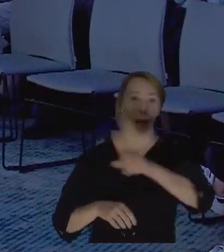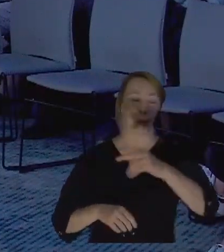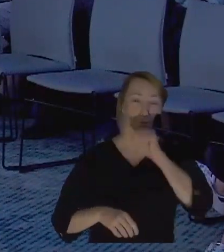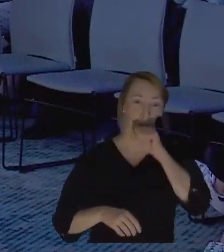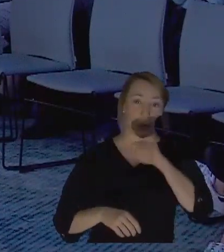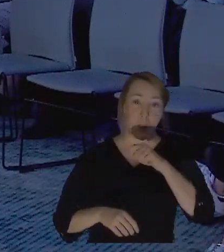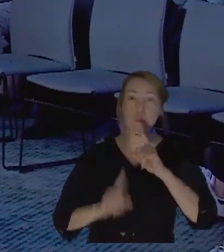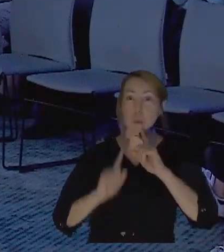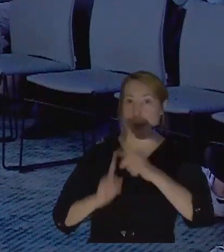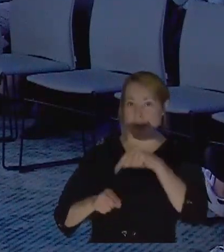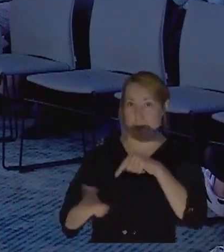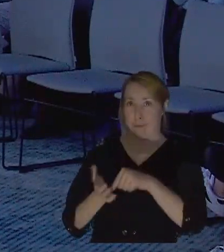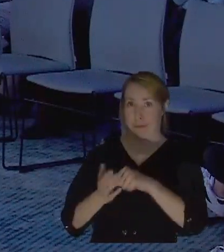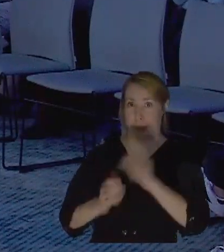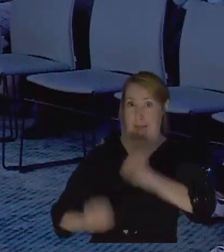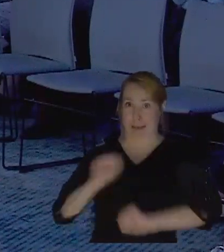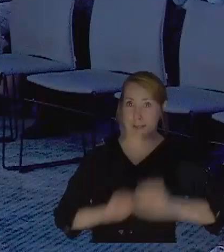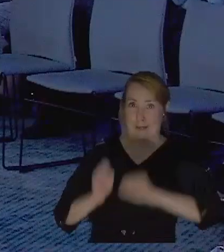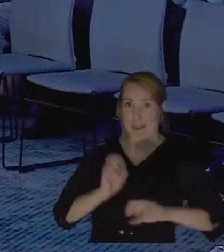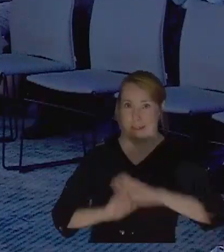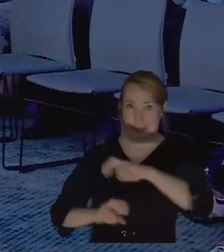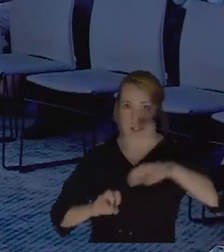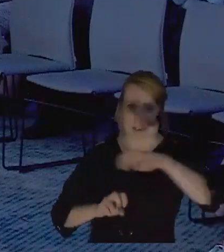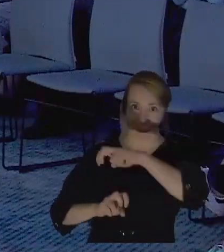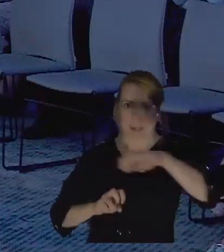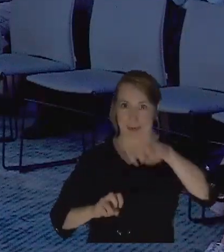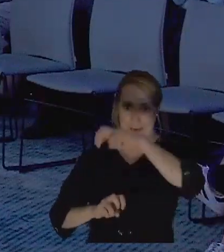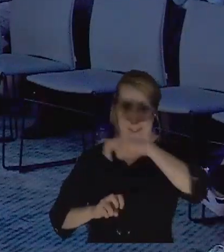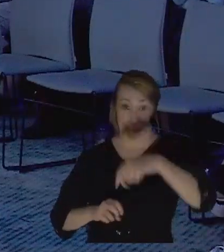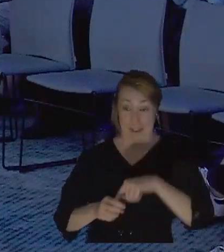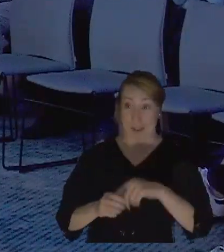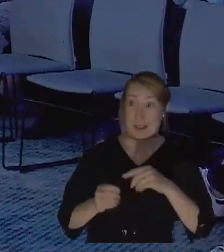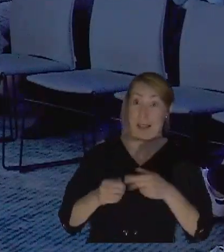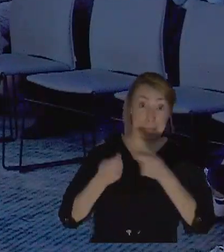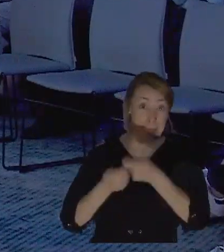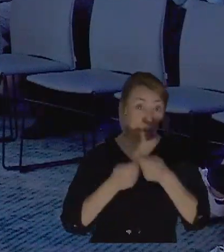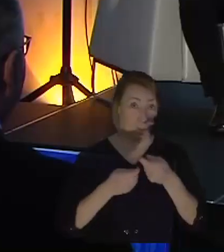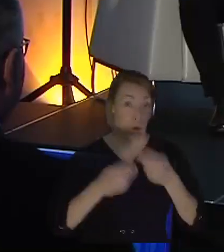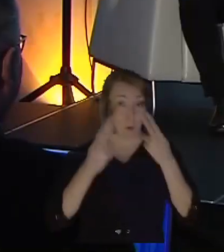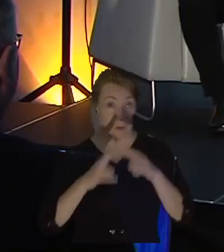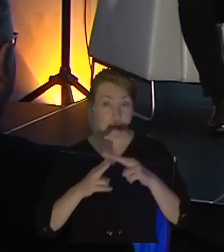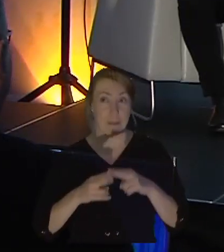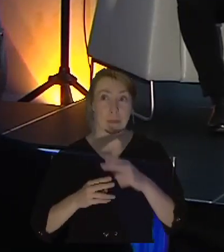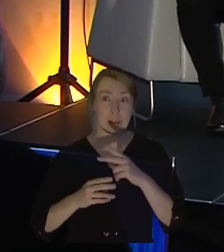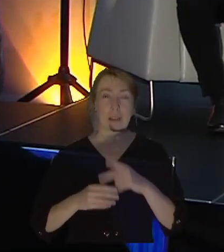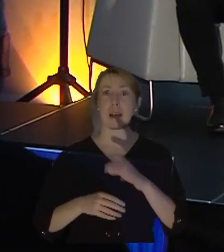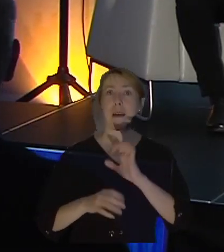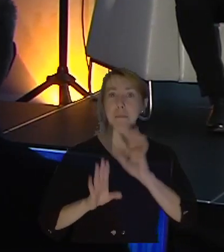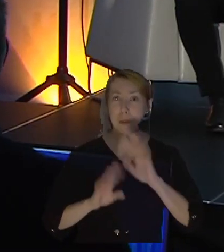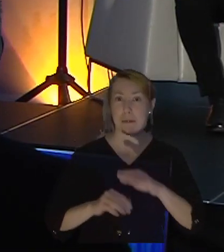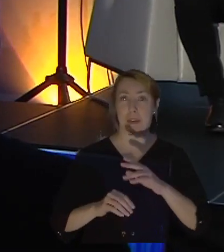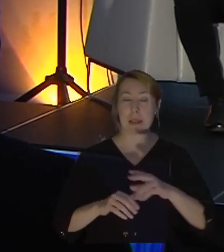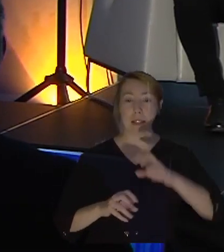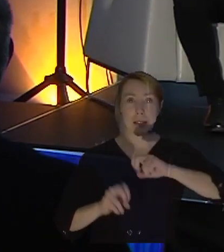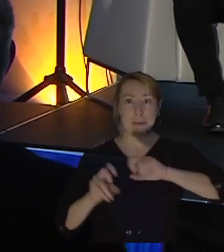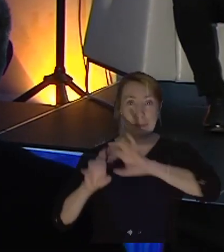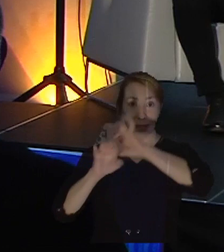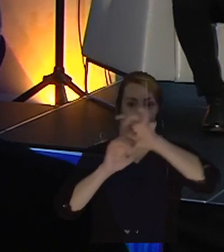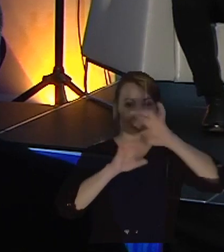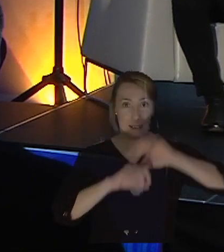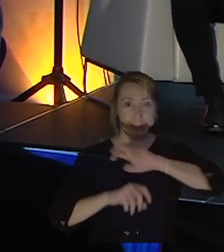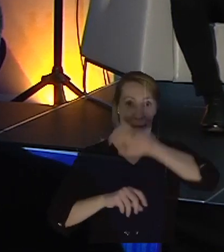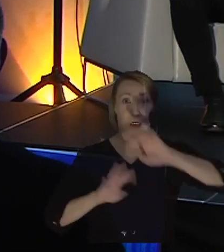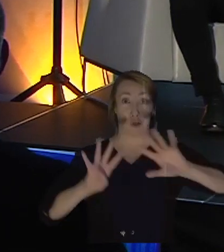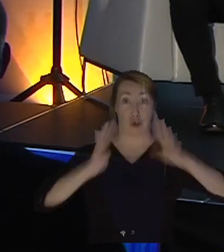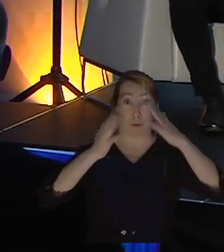trening. Zachęca Pan do odwiedzin, rozumiem. Tak, z minus 2 na 9 piętro, gdzie znajduje się